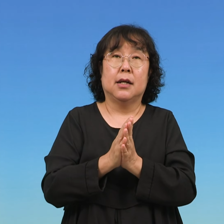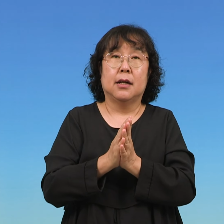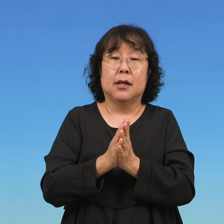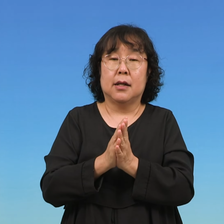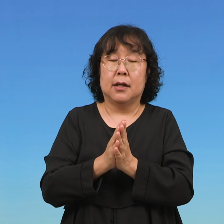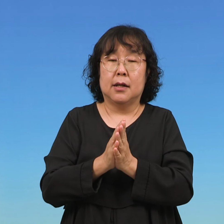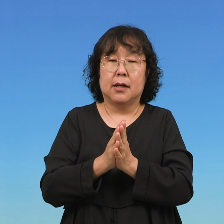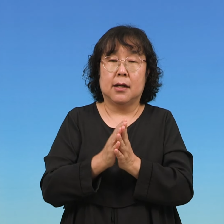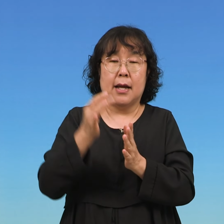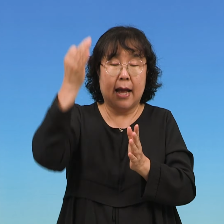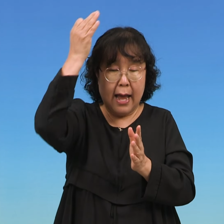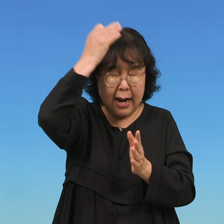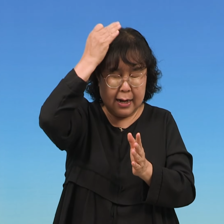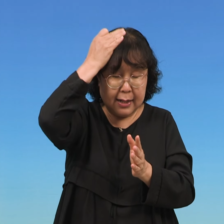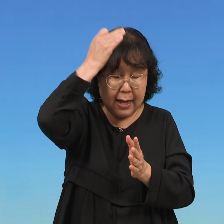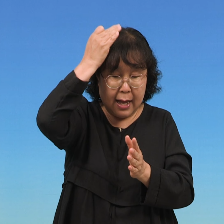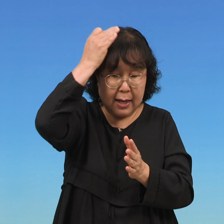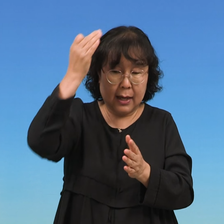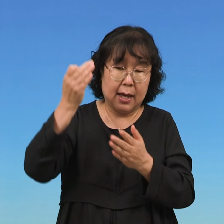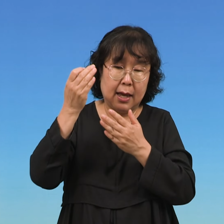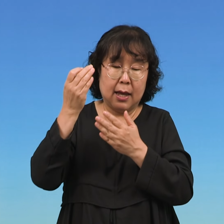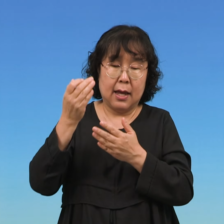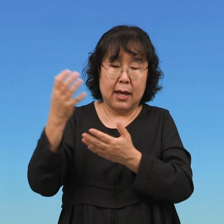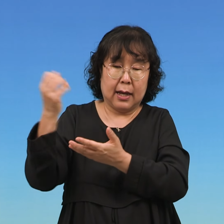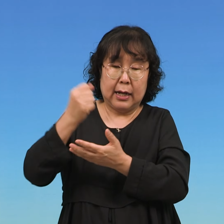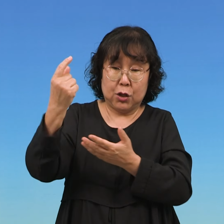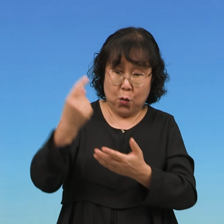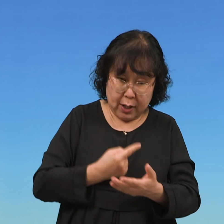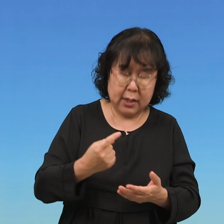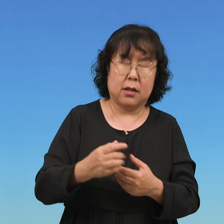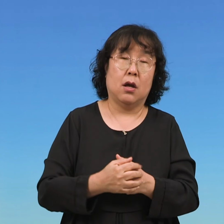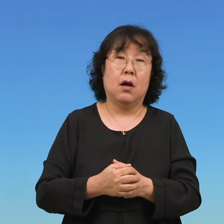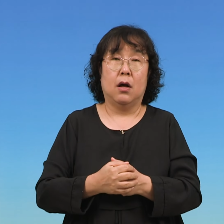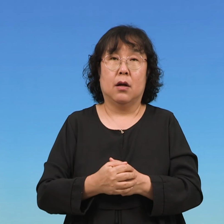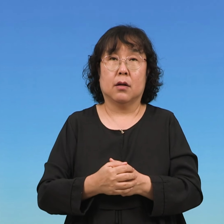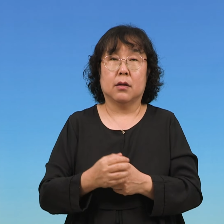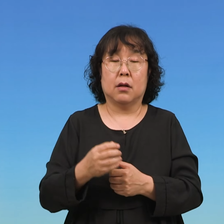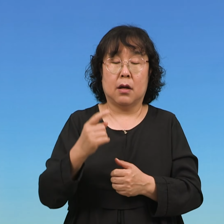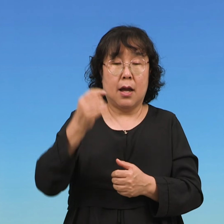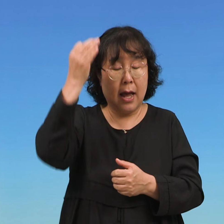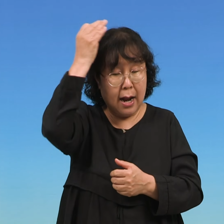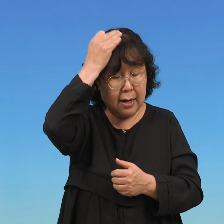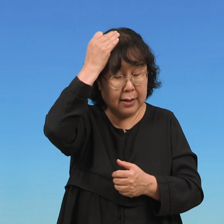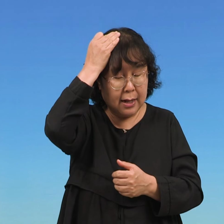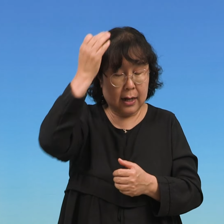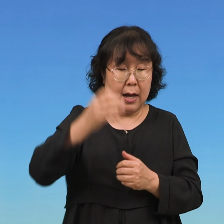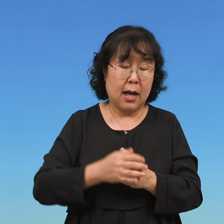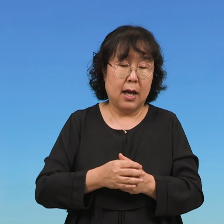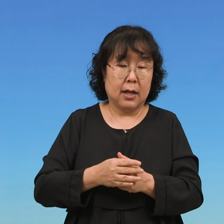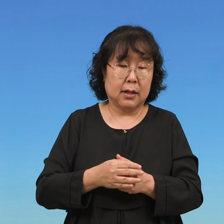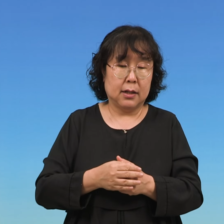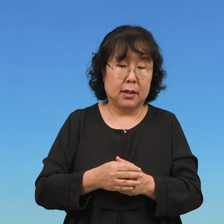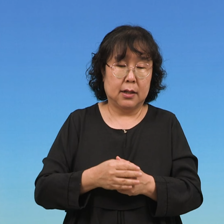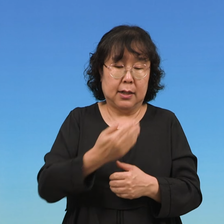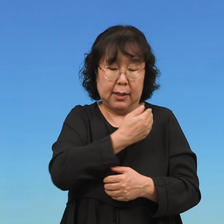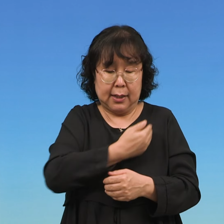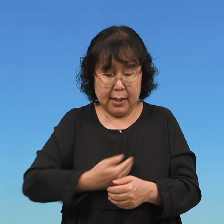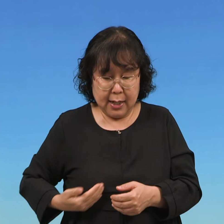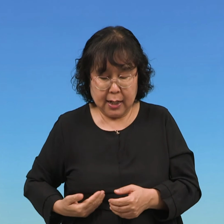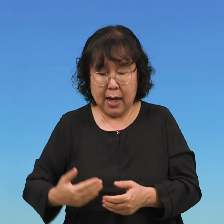사람들에게 주어서 먹게 하라고 하였더니 참 어려울 때 이렇게 제자가 먹을